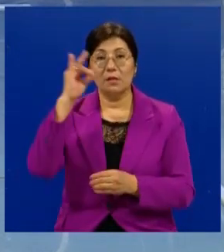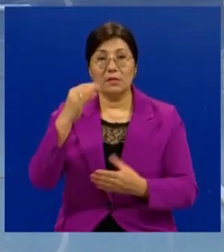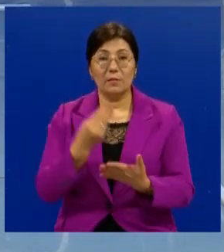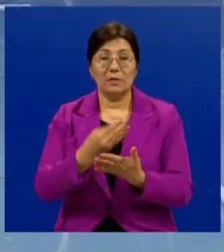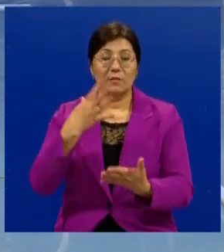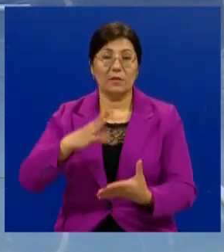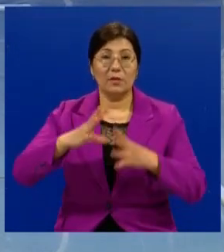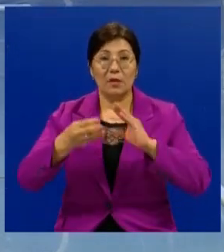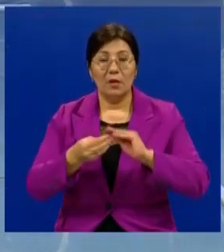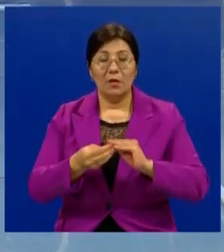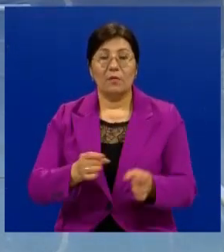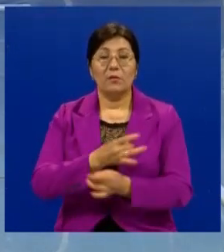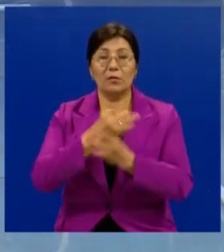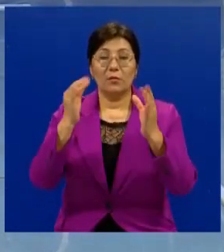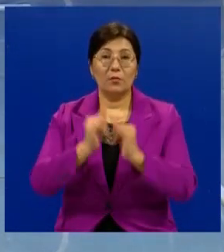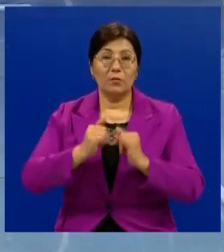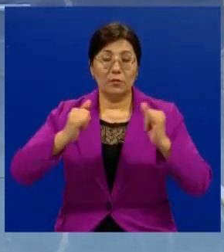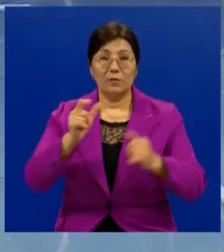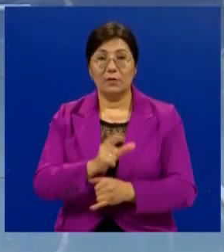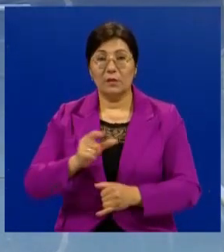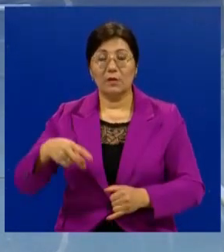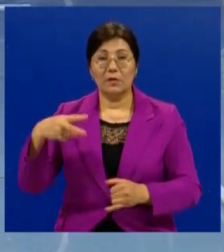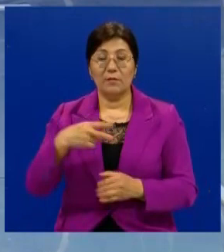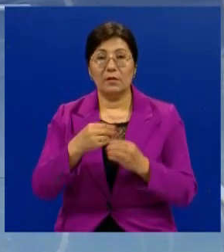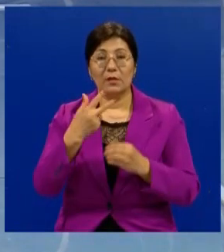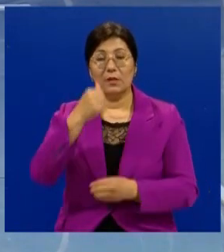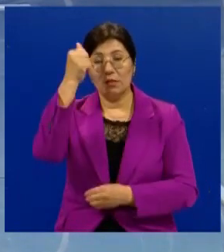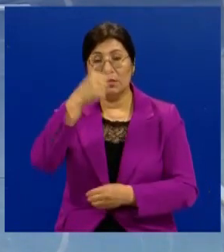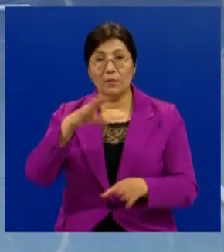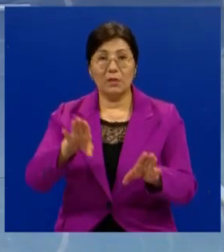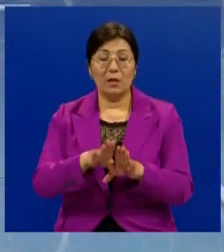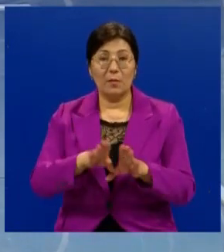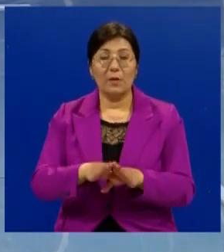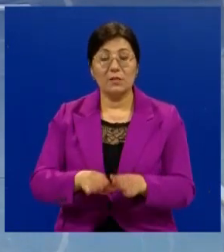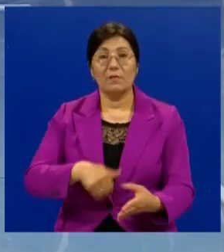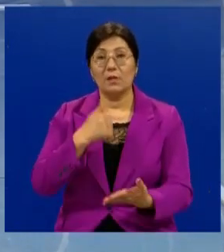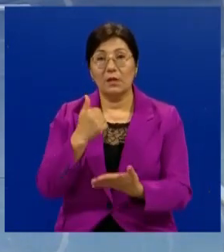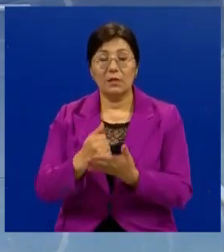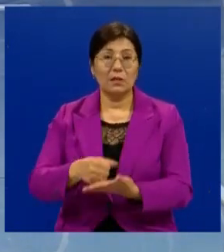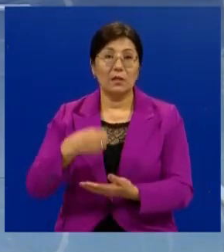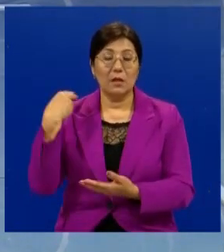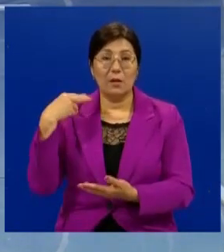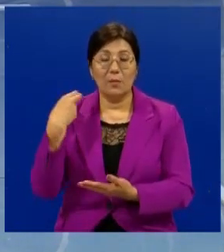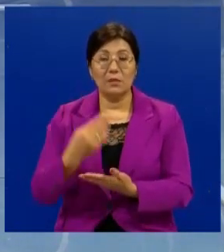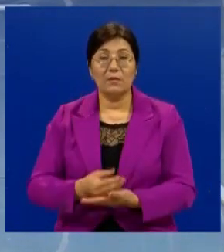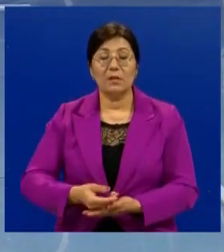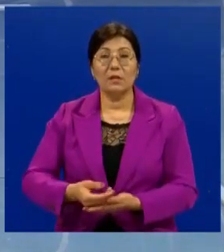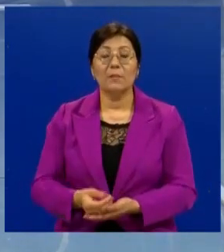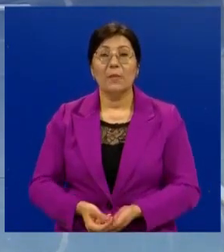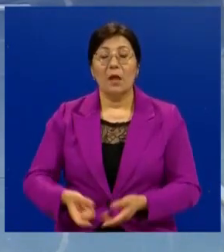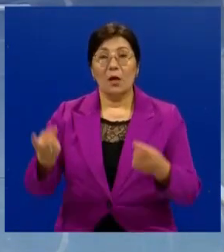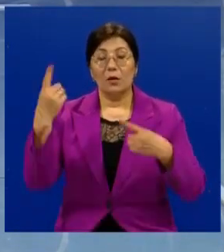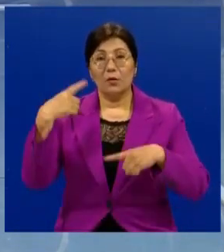целом общем культурном развитии граждан. В 2013 году, согласно указу главы государства, у творческих личностей